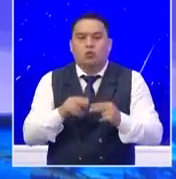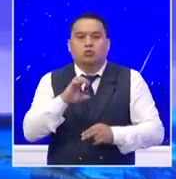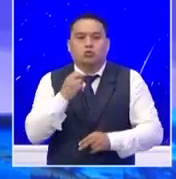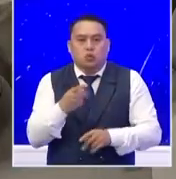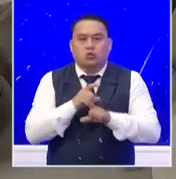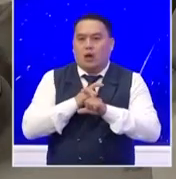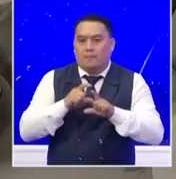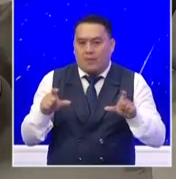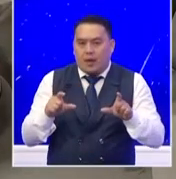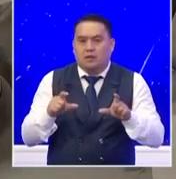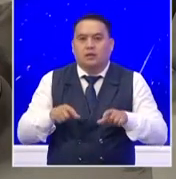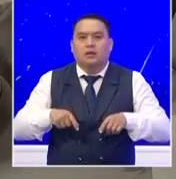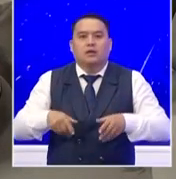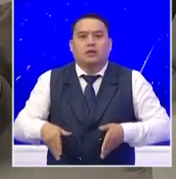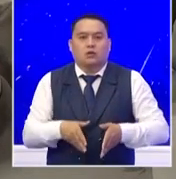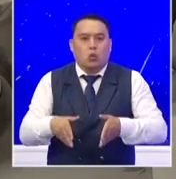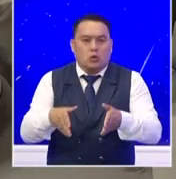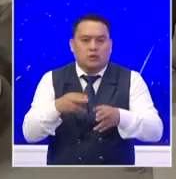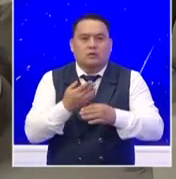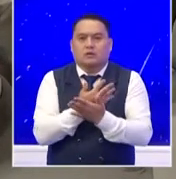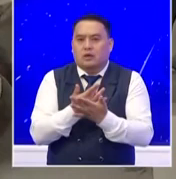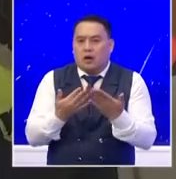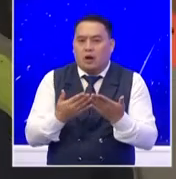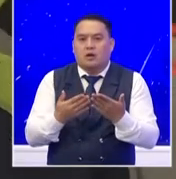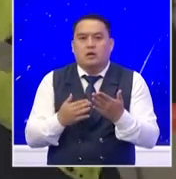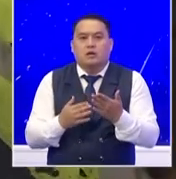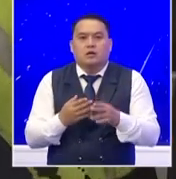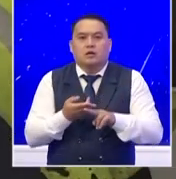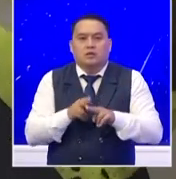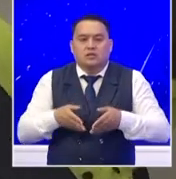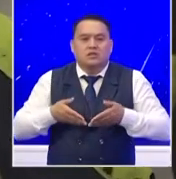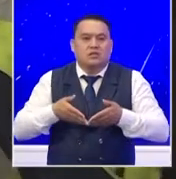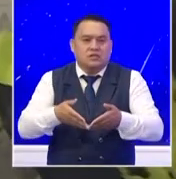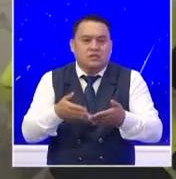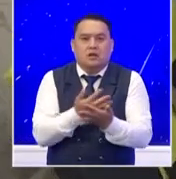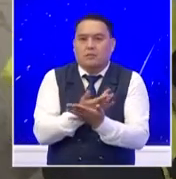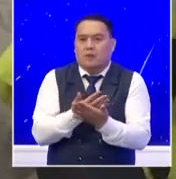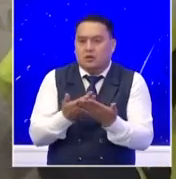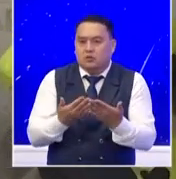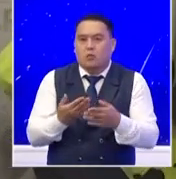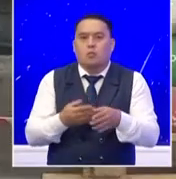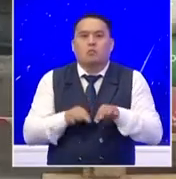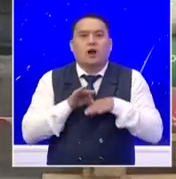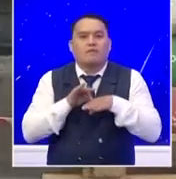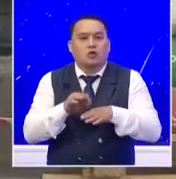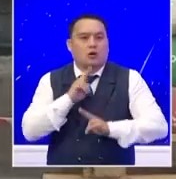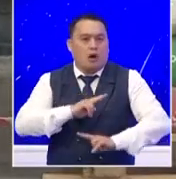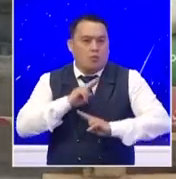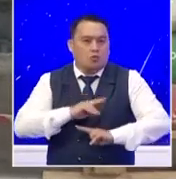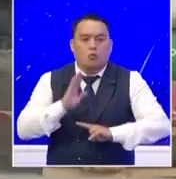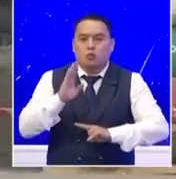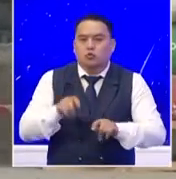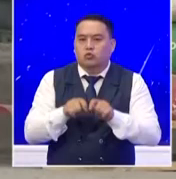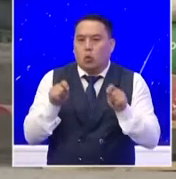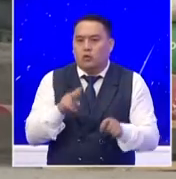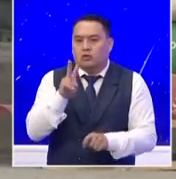социальные объекты, инженерно-транспортная инфраструктура, оросительные и ирригационные системы. Благодаря проводимым работам будет создано